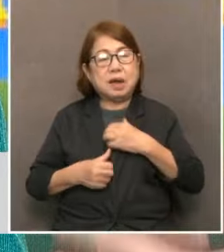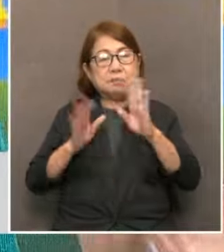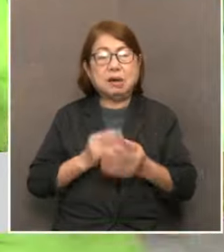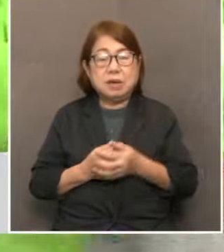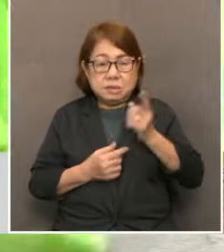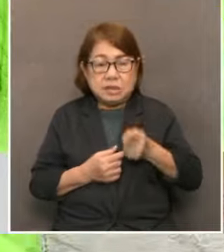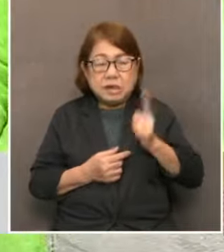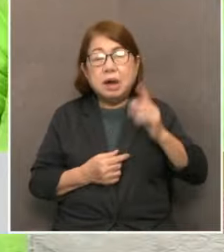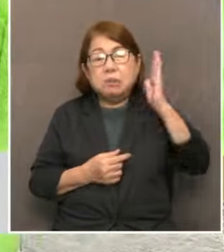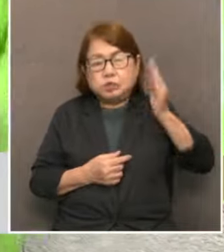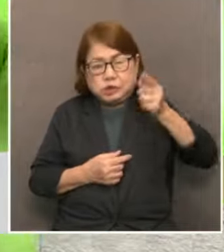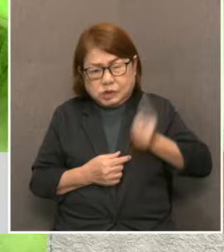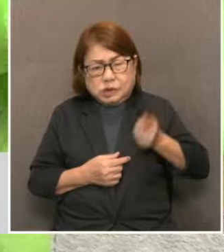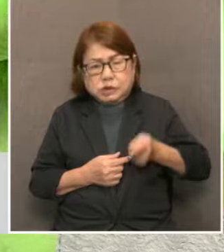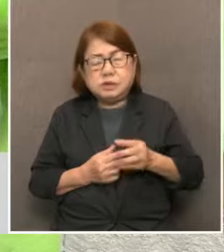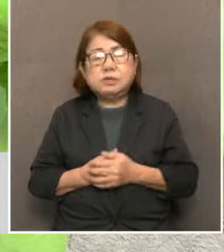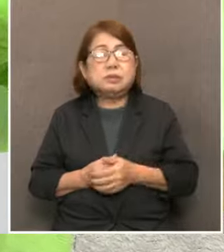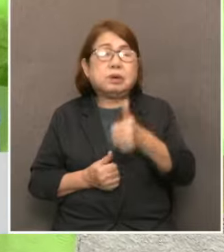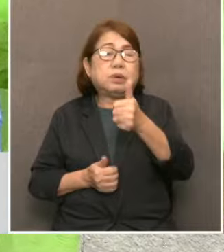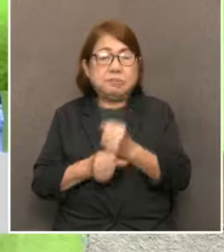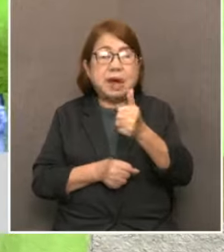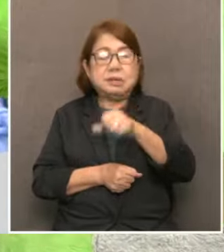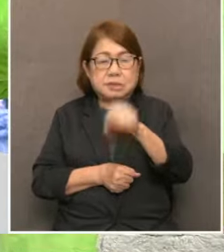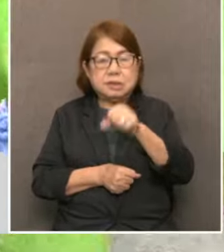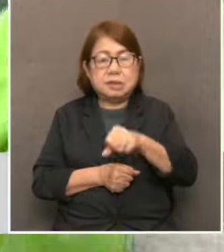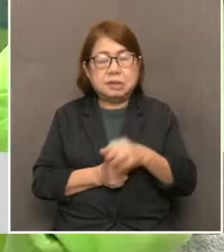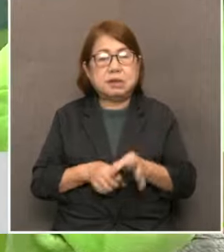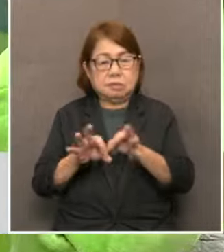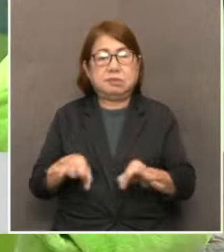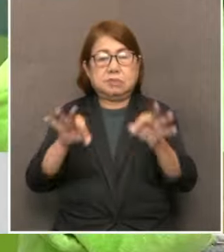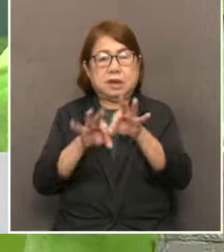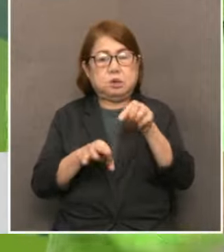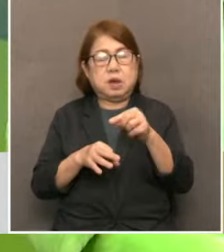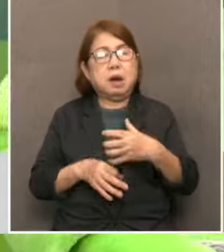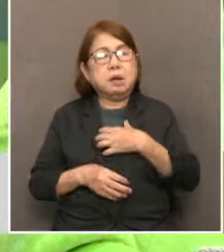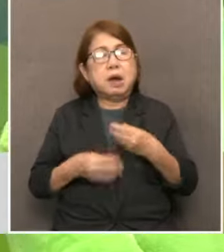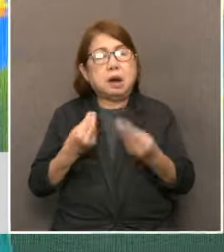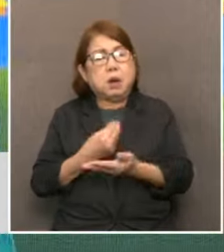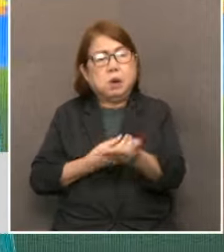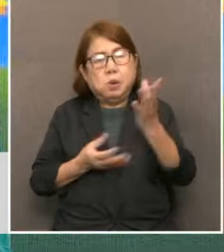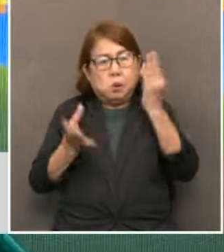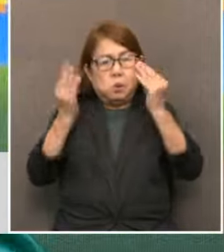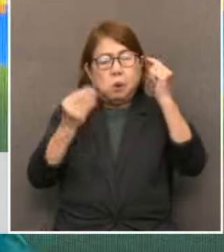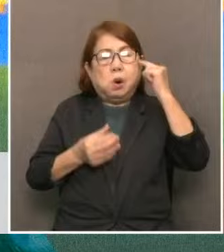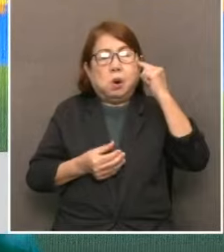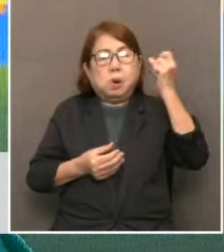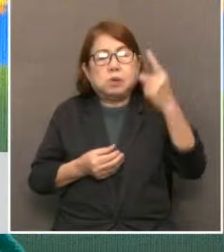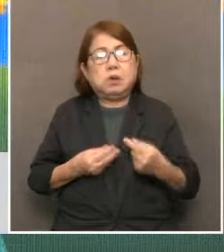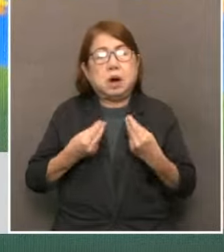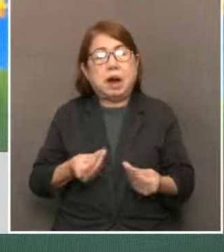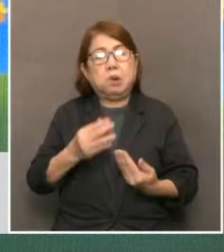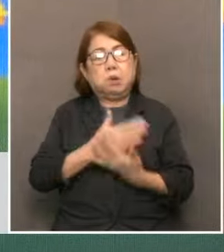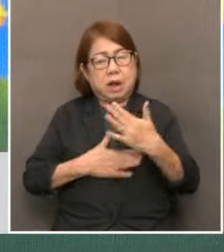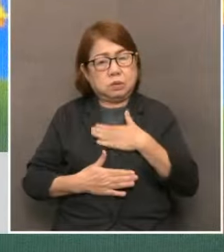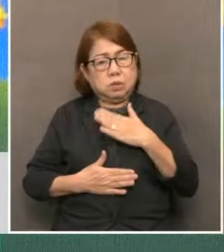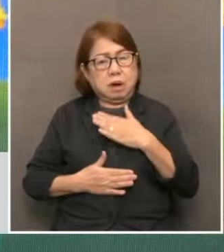ก็เป็นแกได้เพราะเป็นศิลปะแขนงหนึ่งในการถูกต้องอันนี้สำคัญมากคือเราอยากให้ทุกท่านได้เข้าใจมากขึ้นว่าเปิดโอกาสให้กับตัวเองในการเปิด